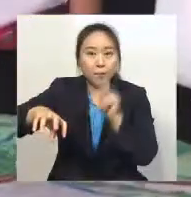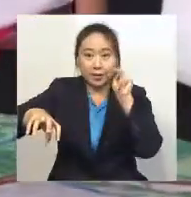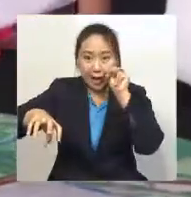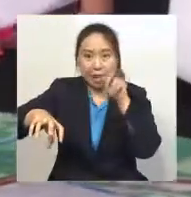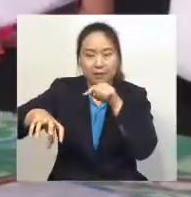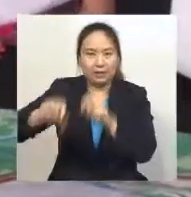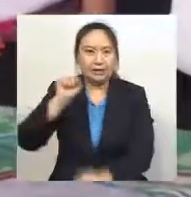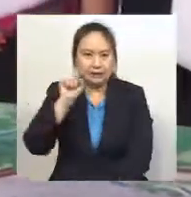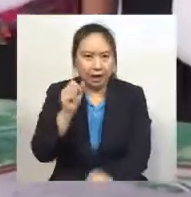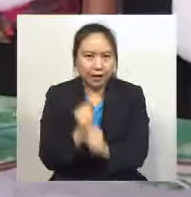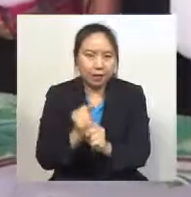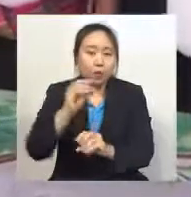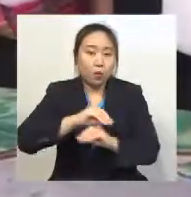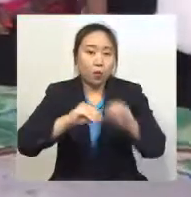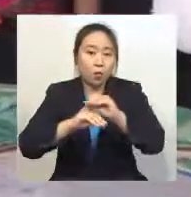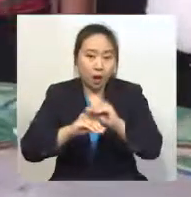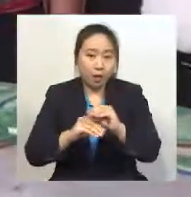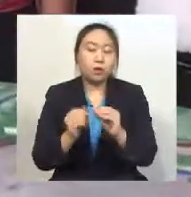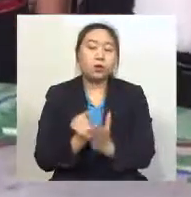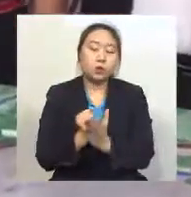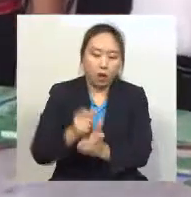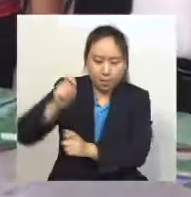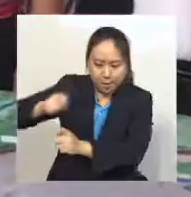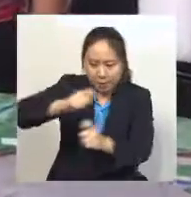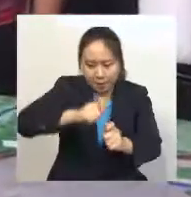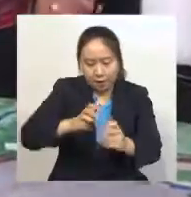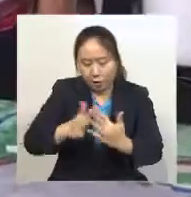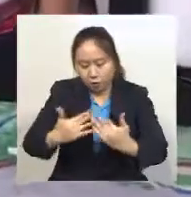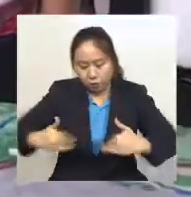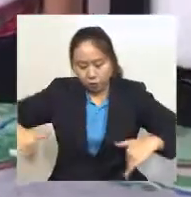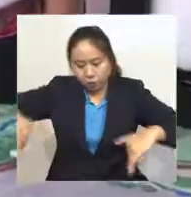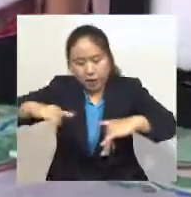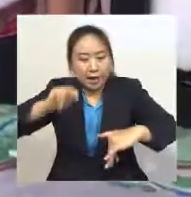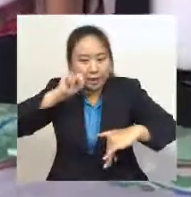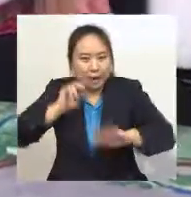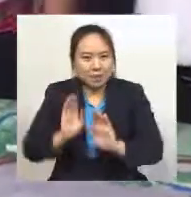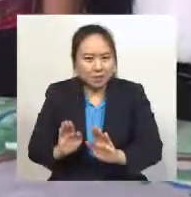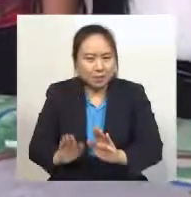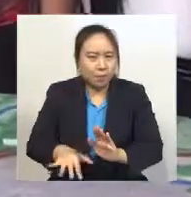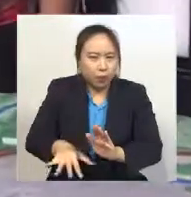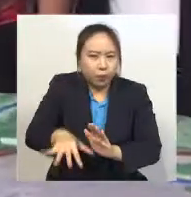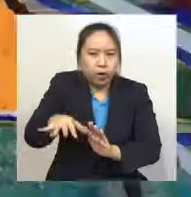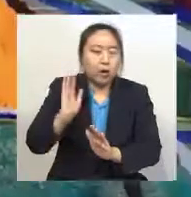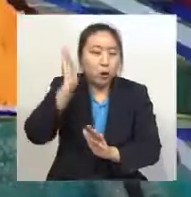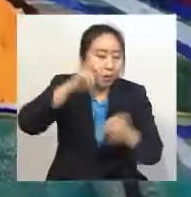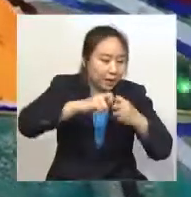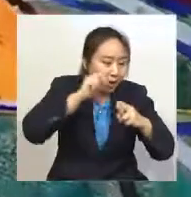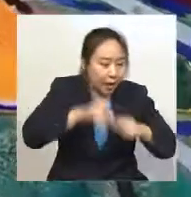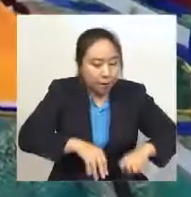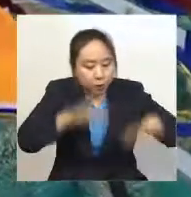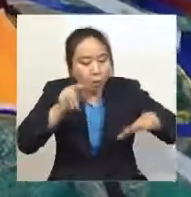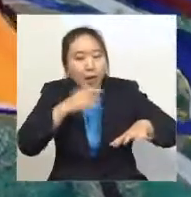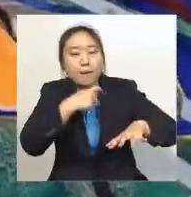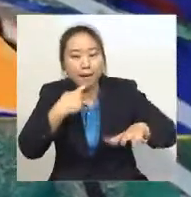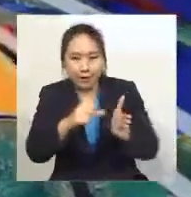านให้เร่งดำเนินโครงการเพิ่มศักยภาพการเก็บกักน้ำเพื่อแก้ปัญหาน้ำท่วมน้ำแล้งในพื้นที่ลองไปฟัง